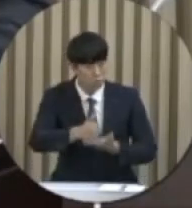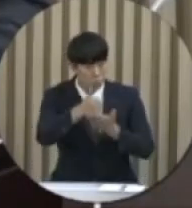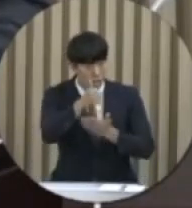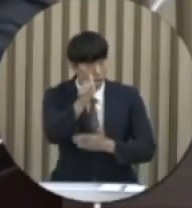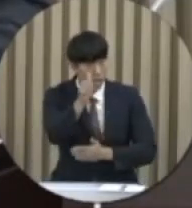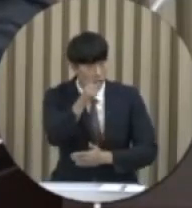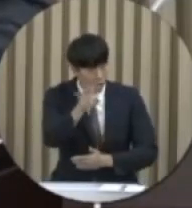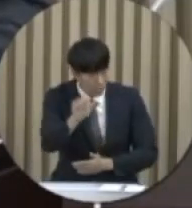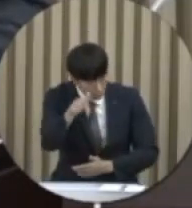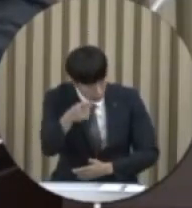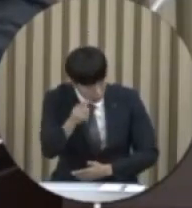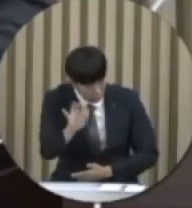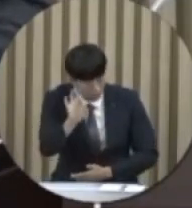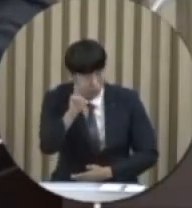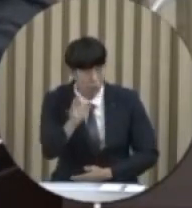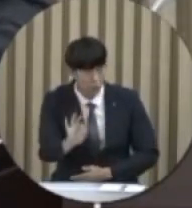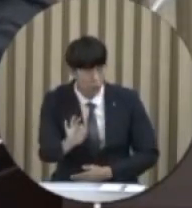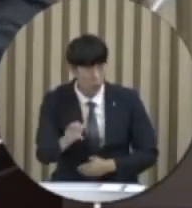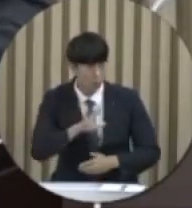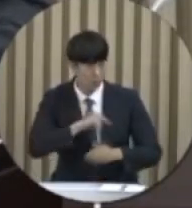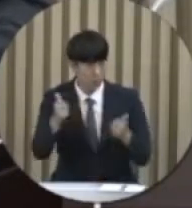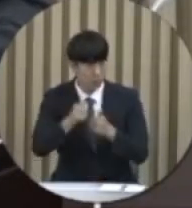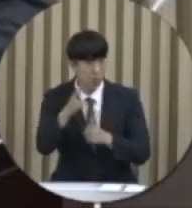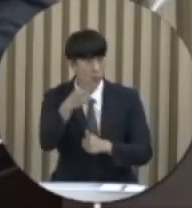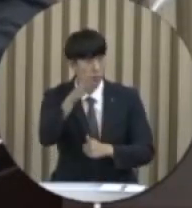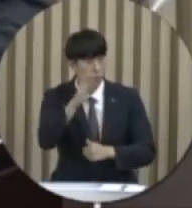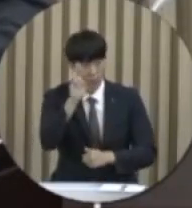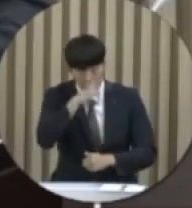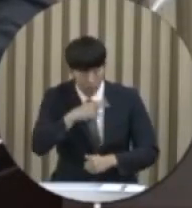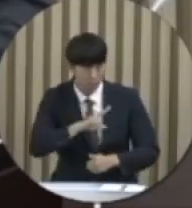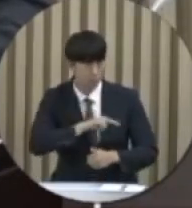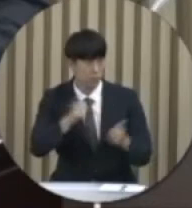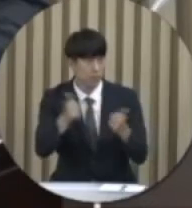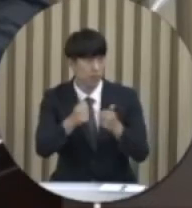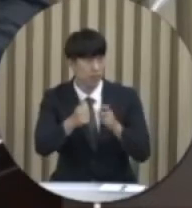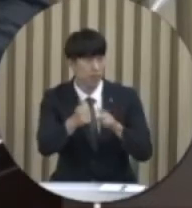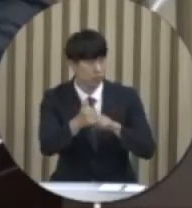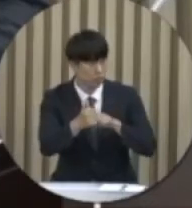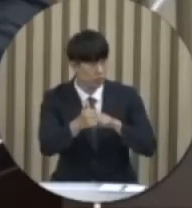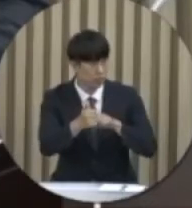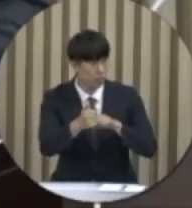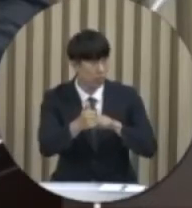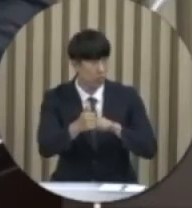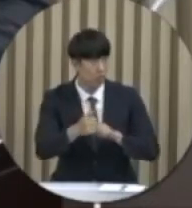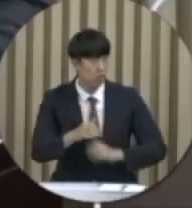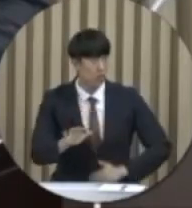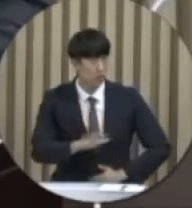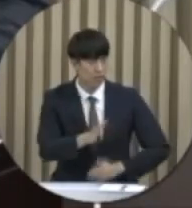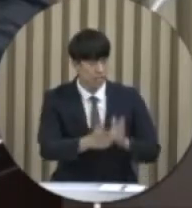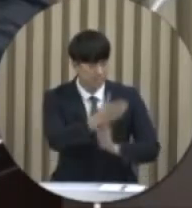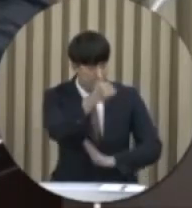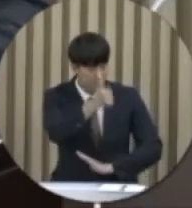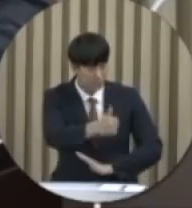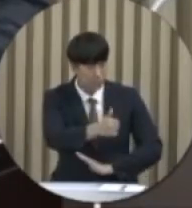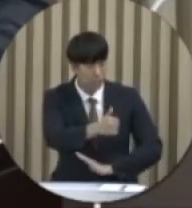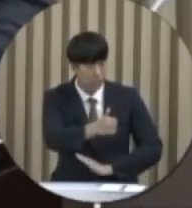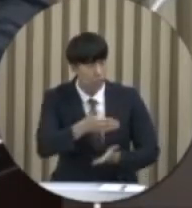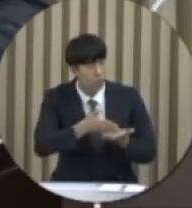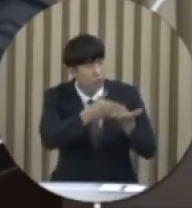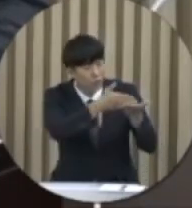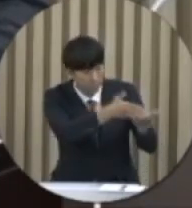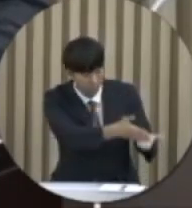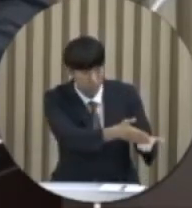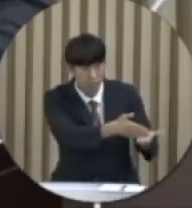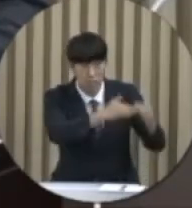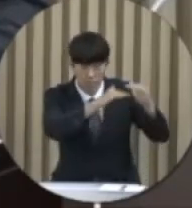황강영 의원님과 그리고 박경야 의원님께서 그리고 또 저희가 시장님한테 건의드린